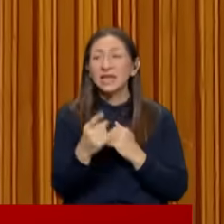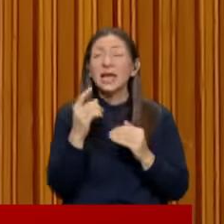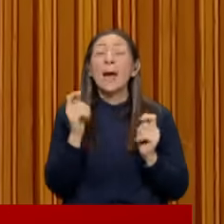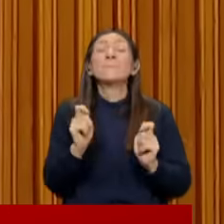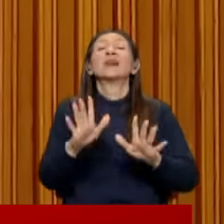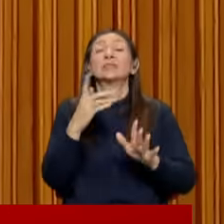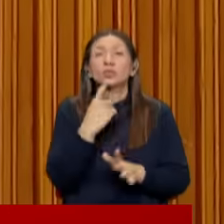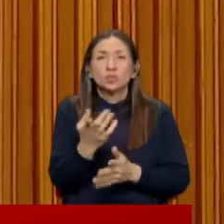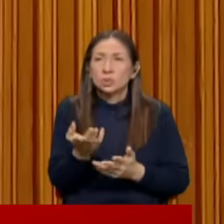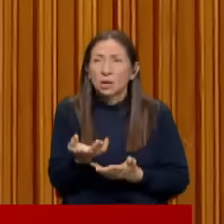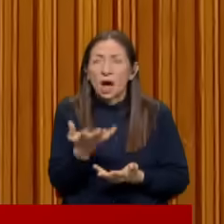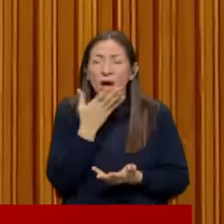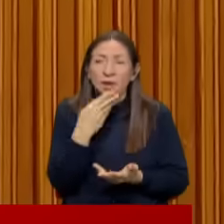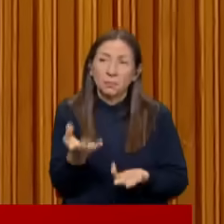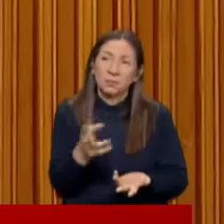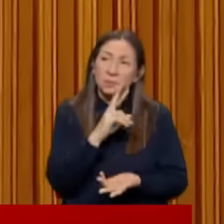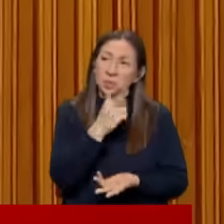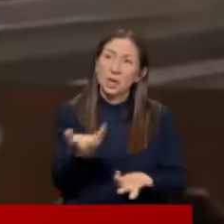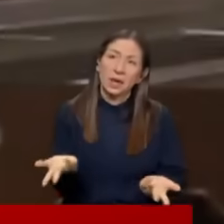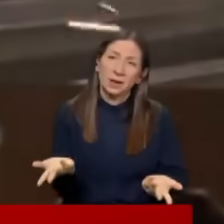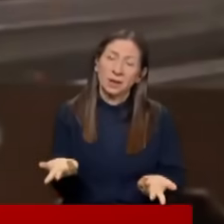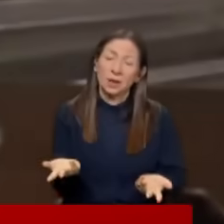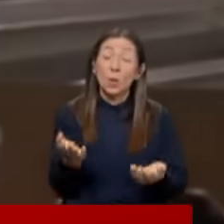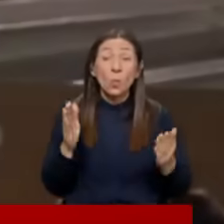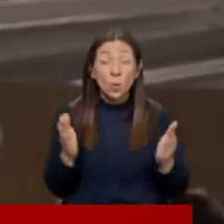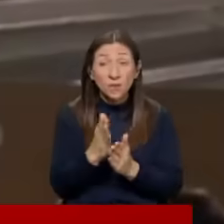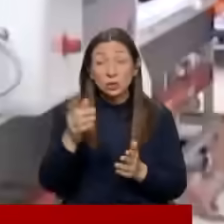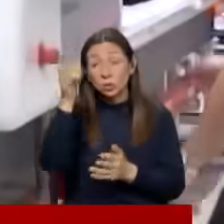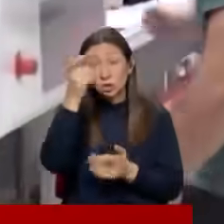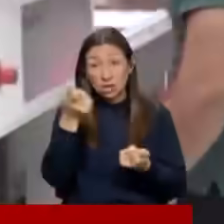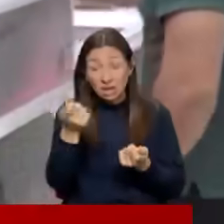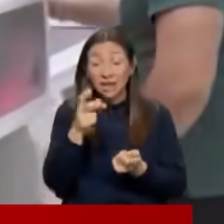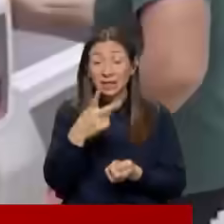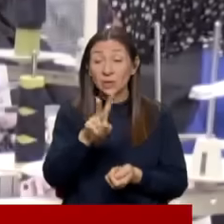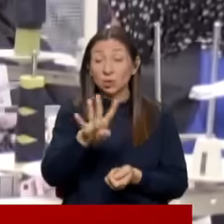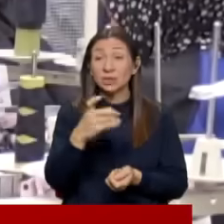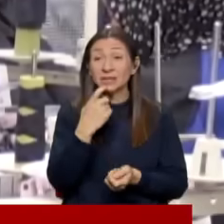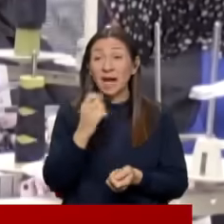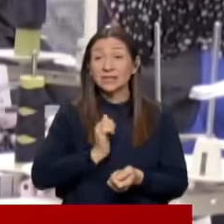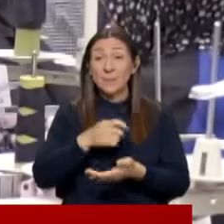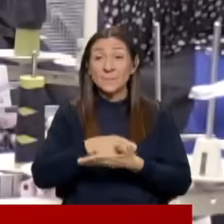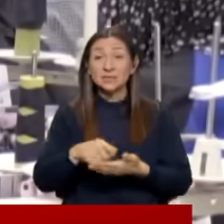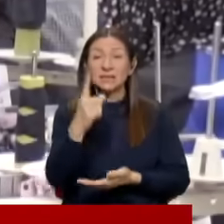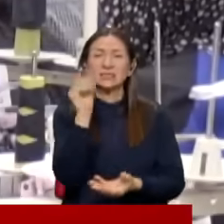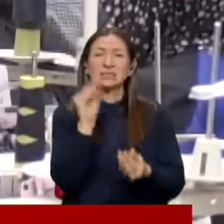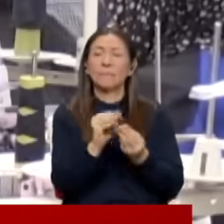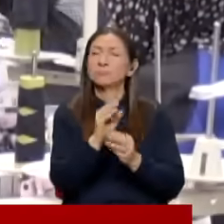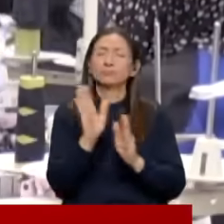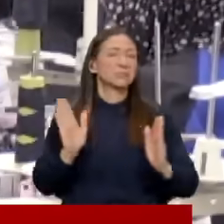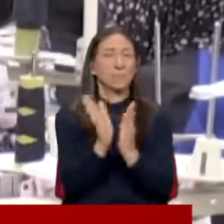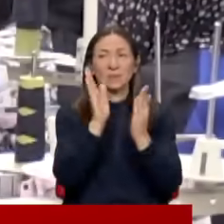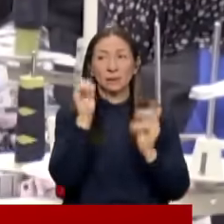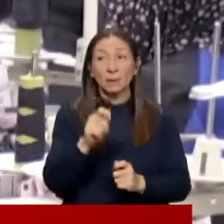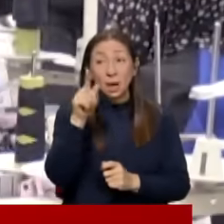ezdirmeyiz diyorsunuz. Ayıptır, günahtır. Muhalefet de Türk İş'te 2024 yılında asgari ücrete tek zam yapılmasına